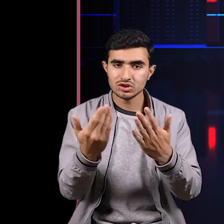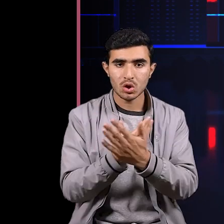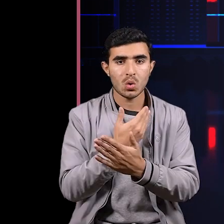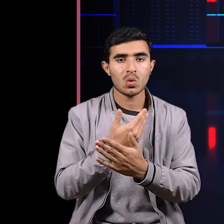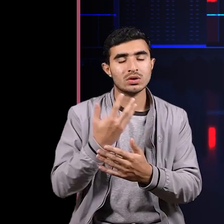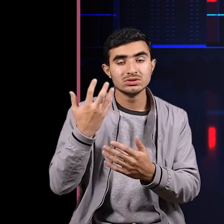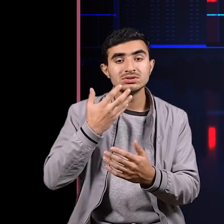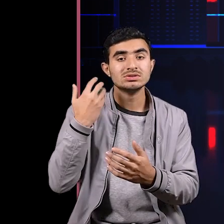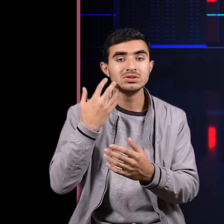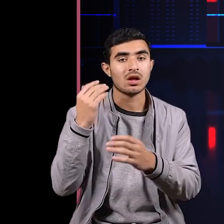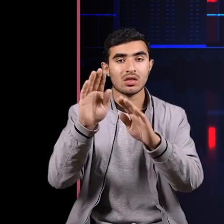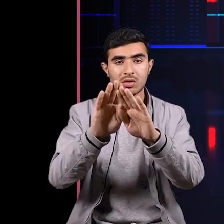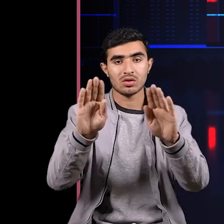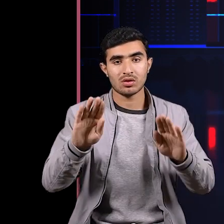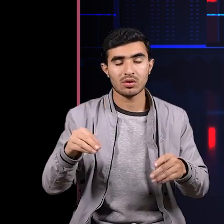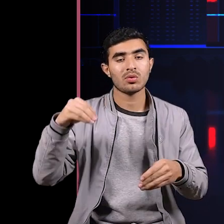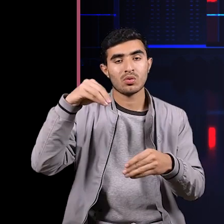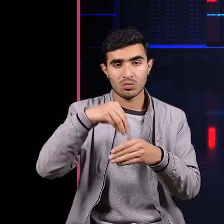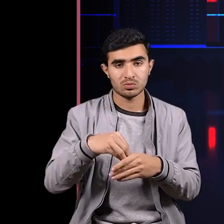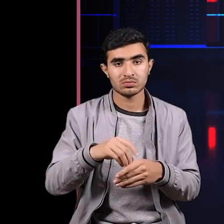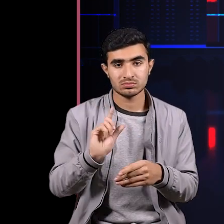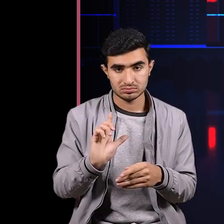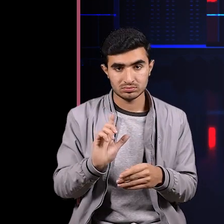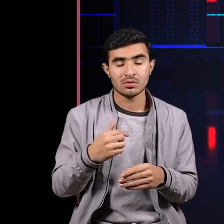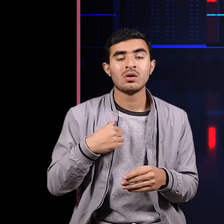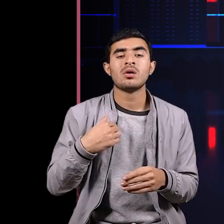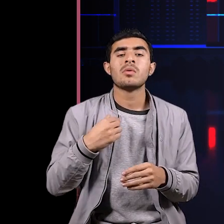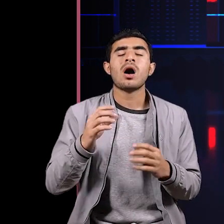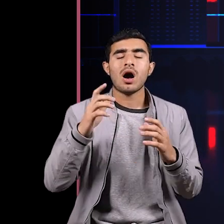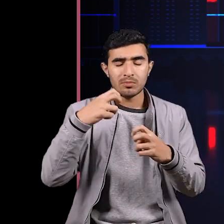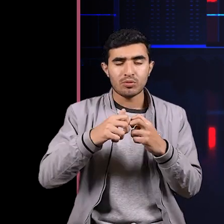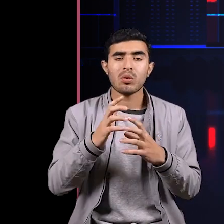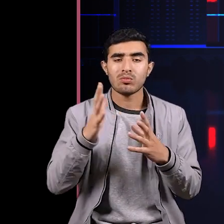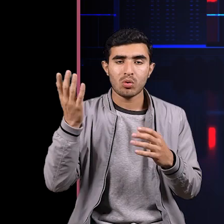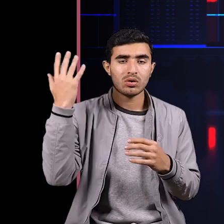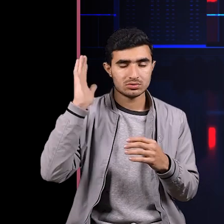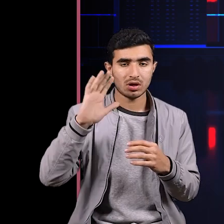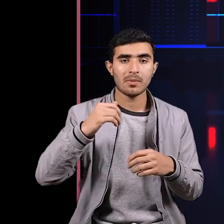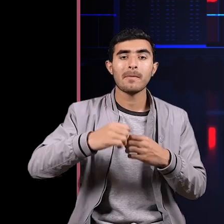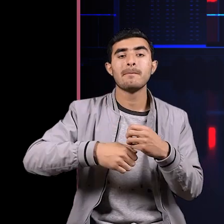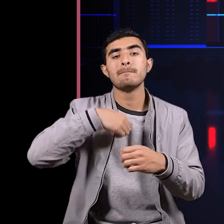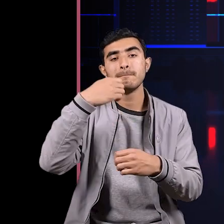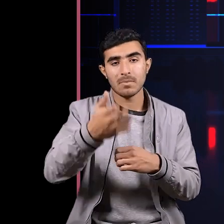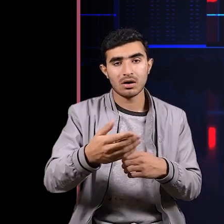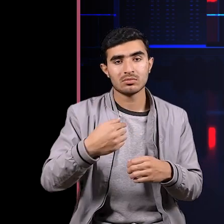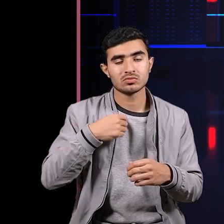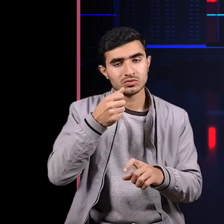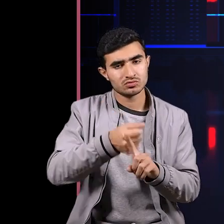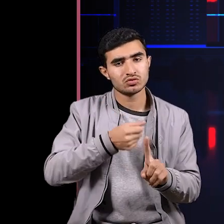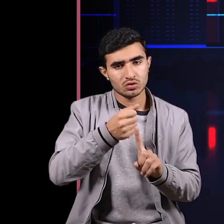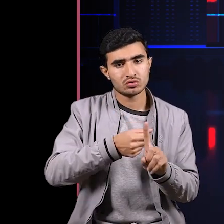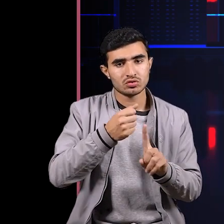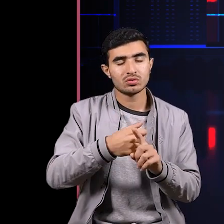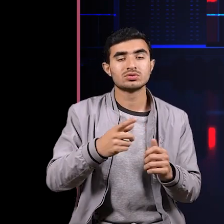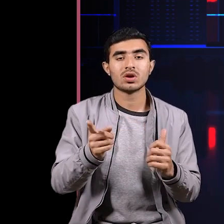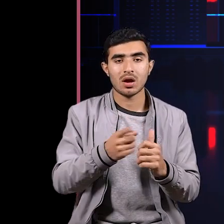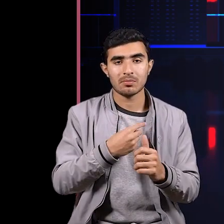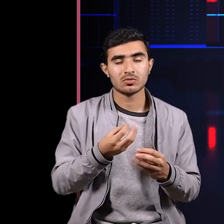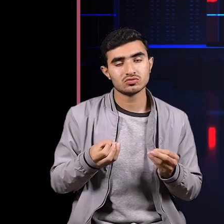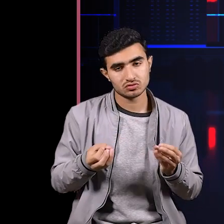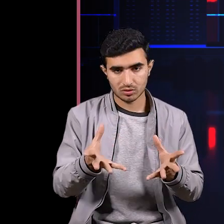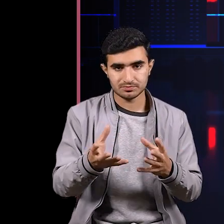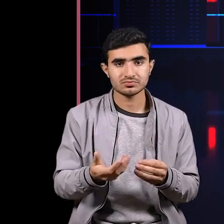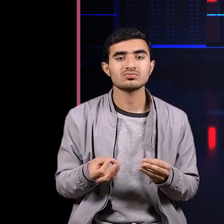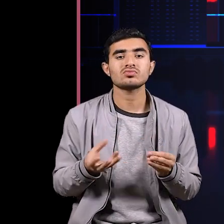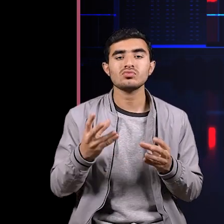उनकी मैनेजमेंट के पास जाएं, उनसे बोलें, या फिर ये कि इस लेवल का, इस तर्ज का एक अपना फेस्टिवल करें। फिर वो एक बहुत बड़ा चैलेंज था, बहुत